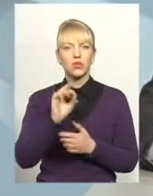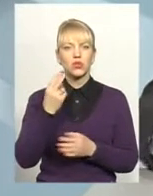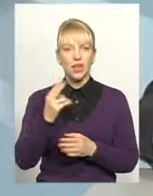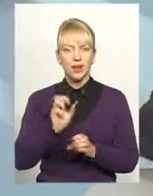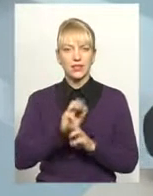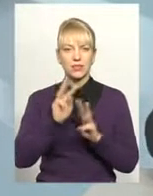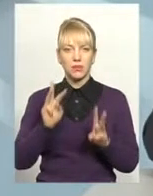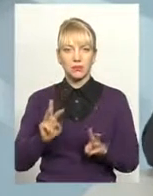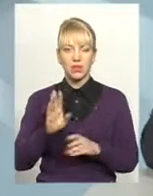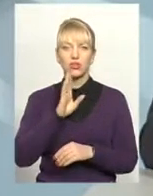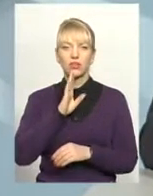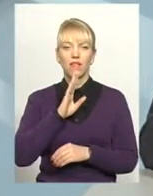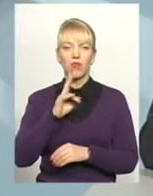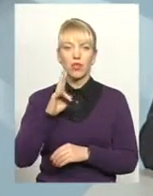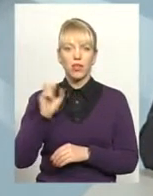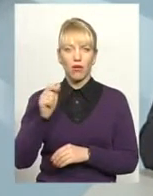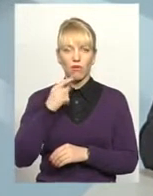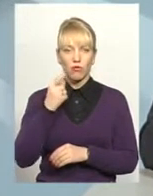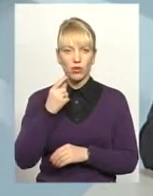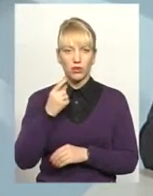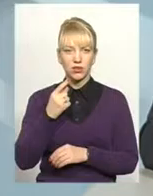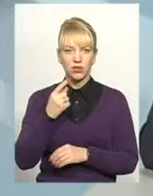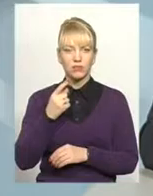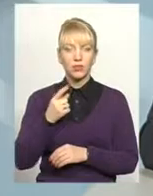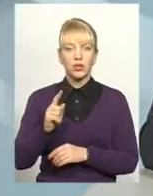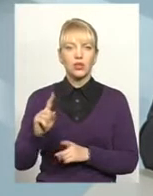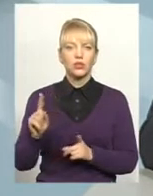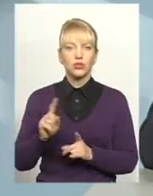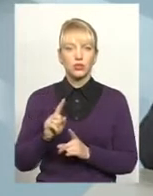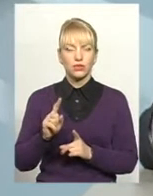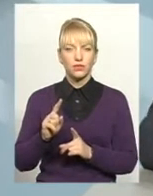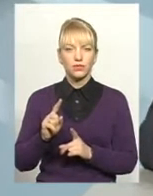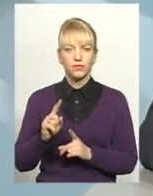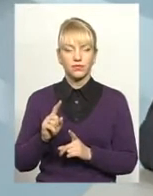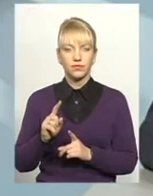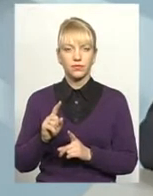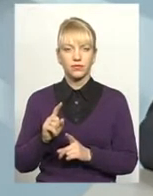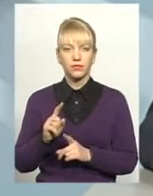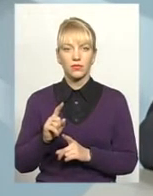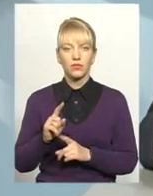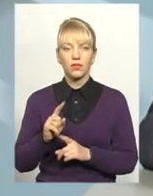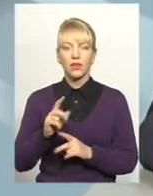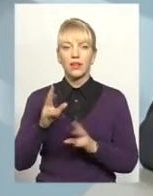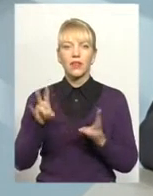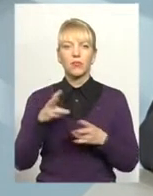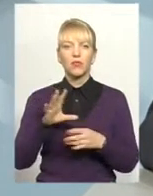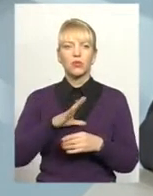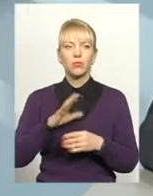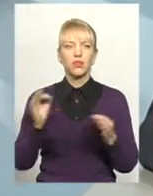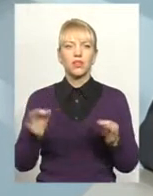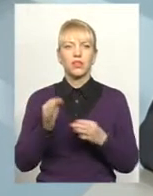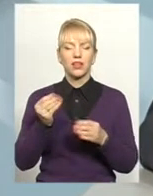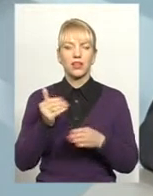Значить, але вона говорить, це міністр фінансів, що, значить, не повинно бути ніяких